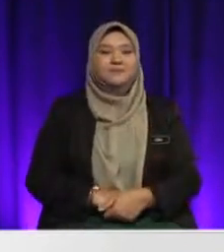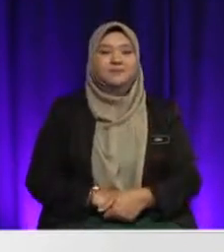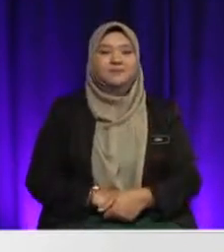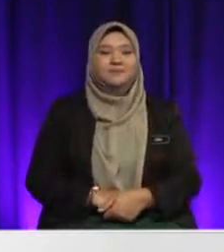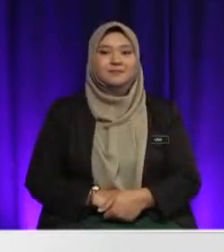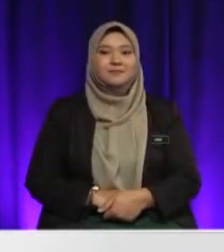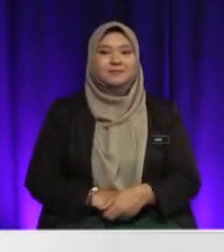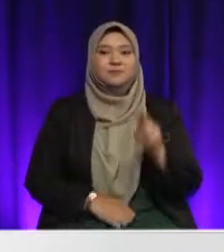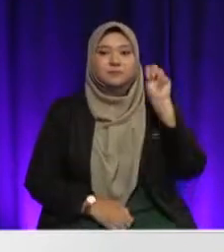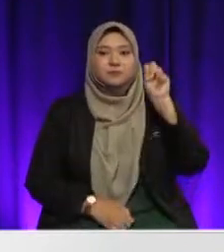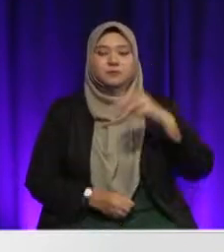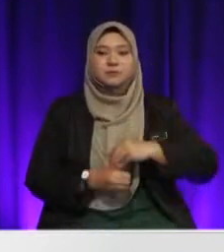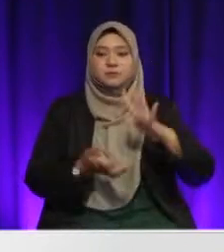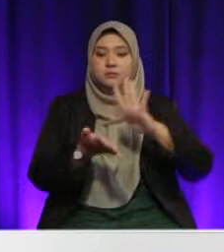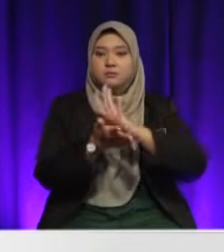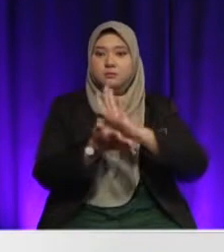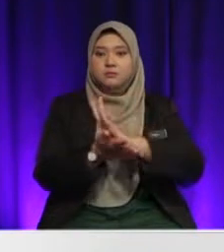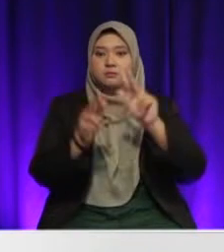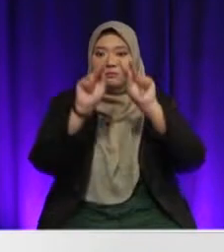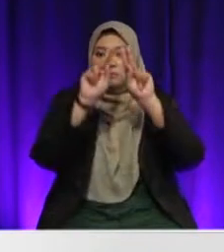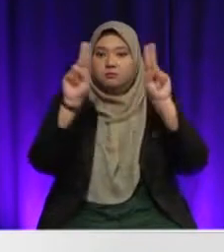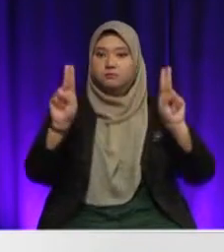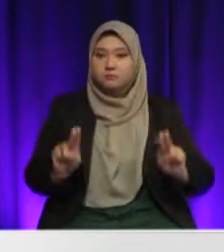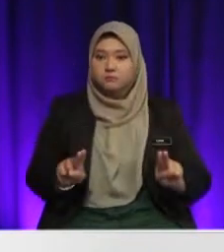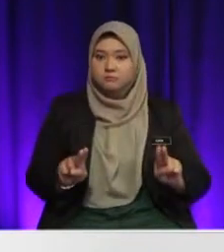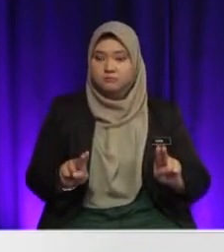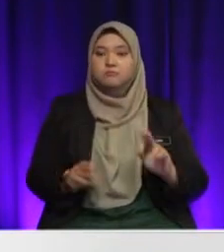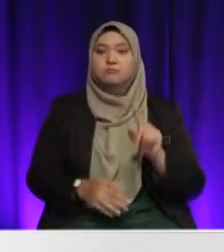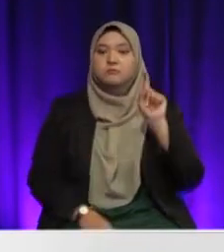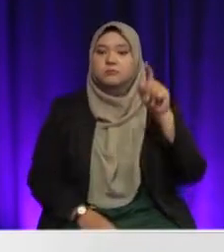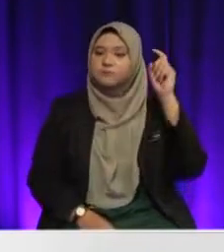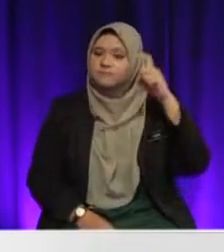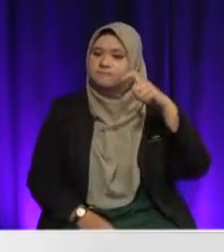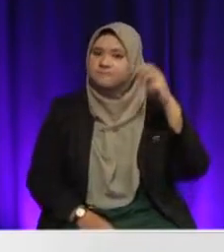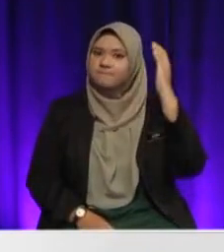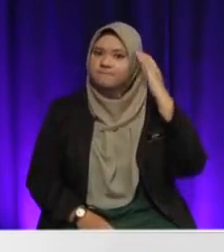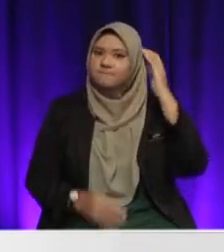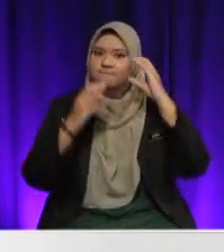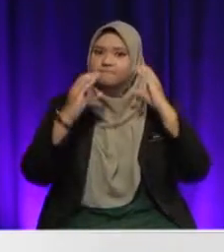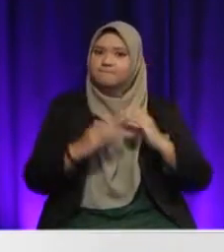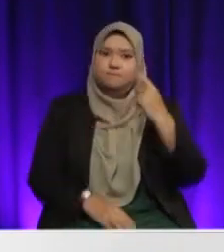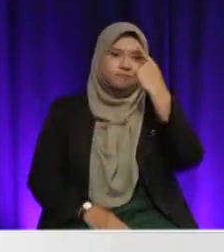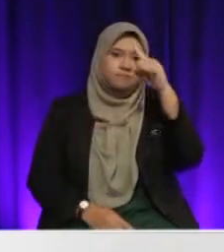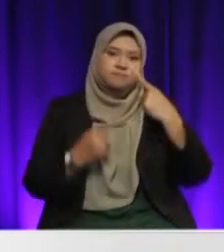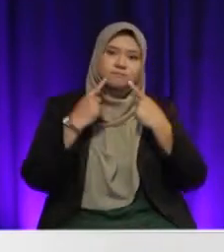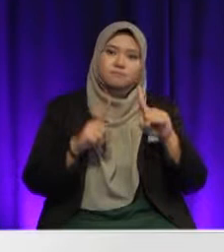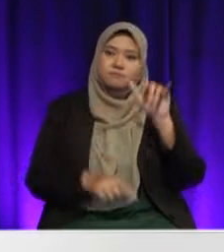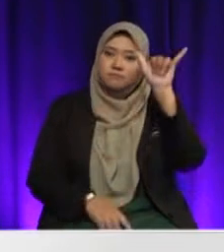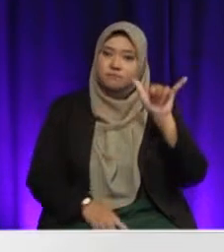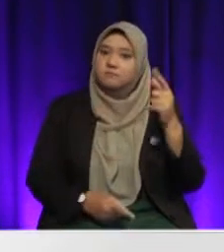tes pemeriksaan Oke pertama sekali kita ada menyelenggarakan bahan mentah dan alat memproses itu kita ada mengenal